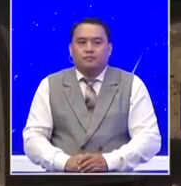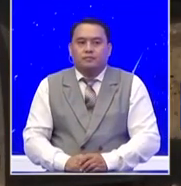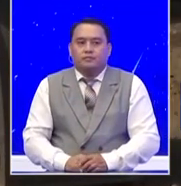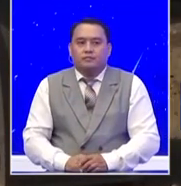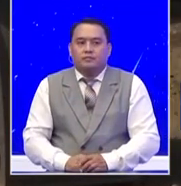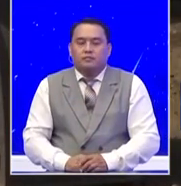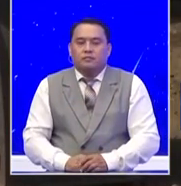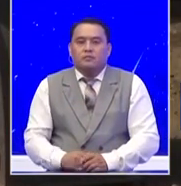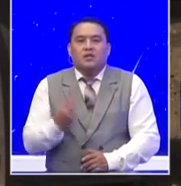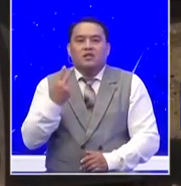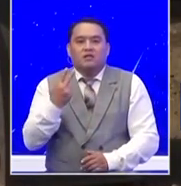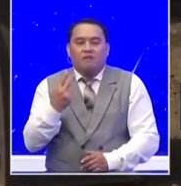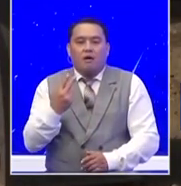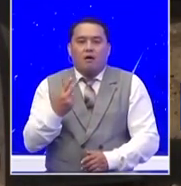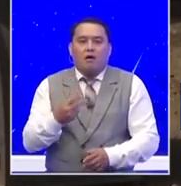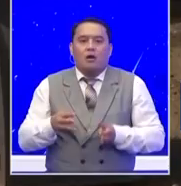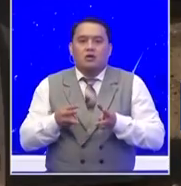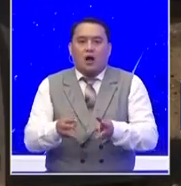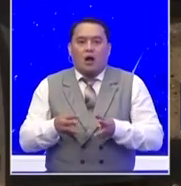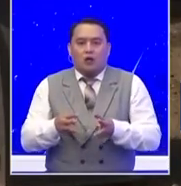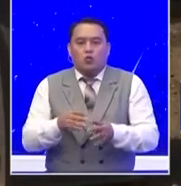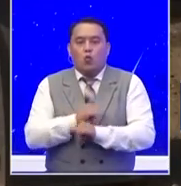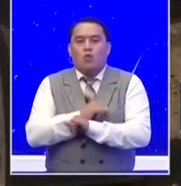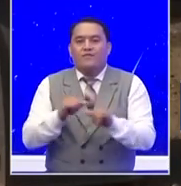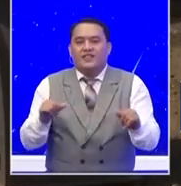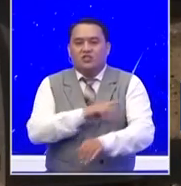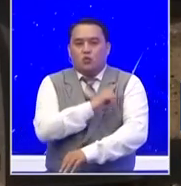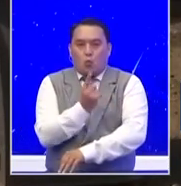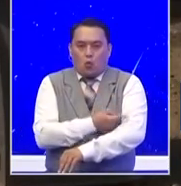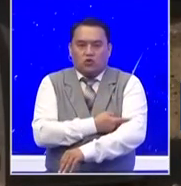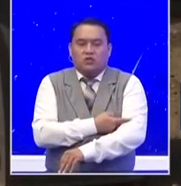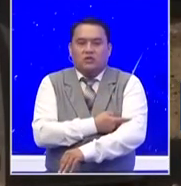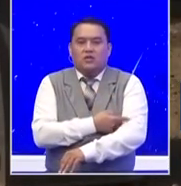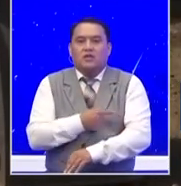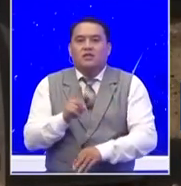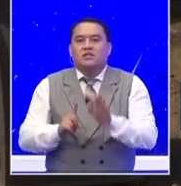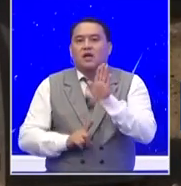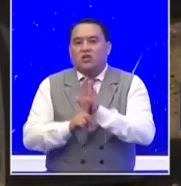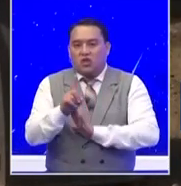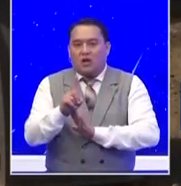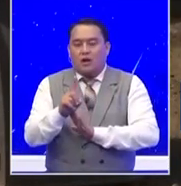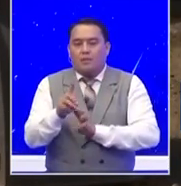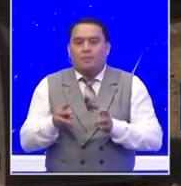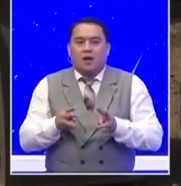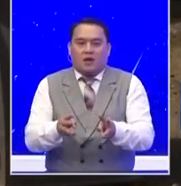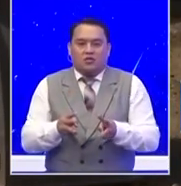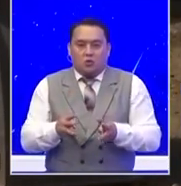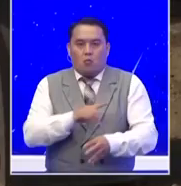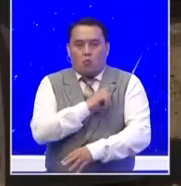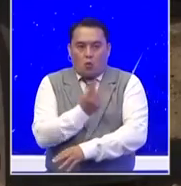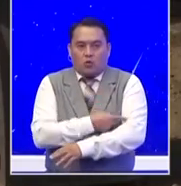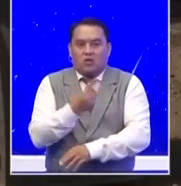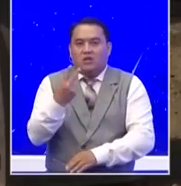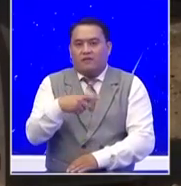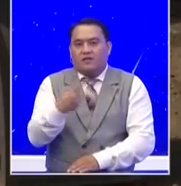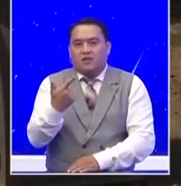два водогрейных котла, которые предусмотрено увеличение мощности. Изначально котель номер 3 мощность